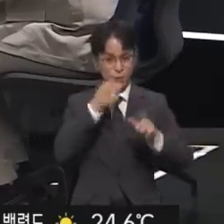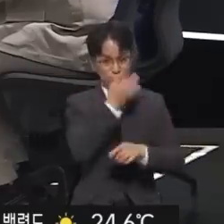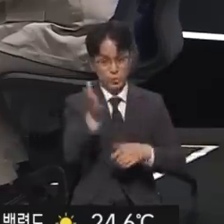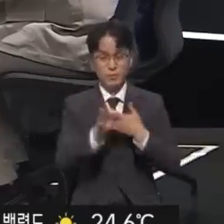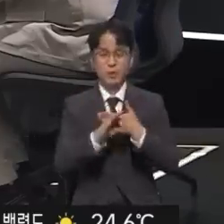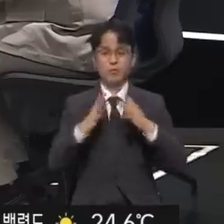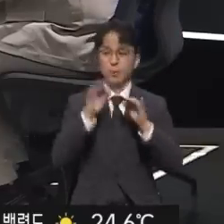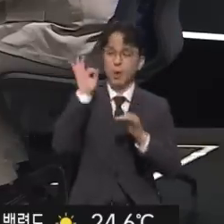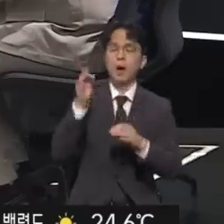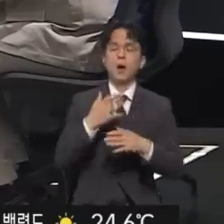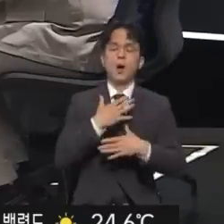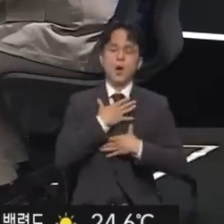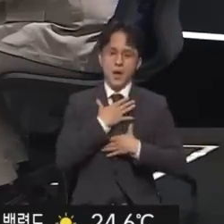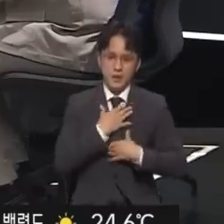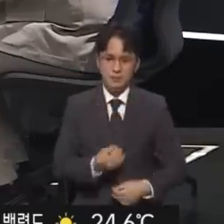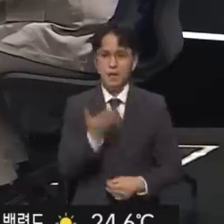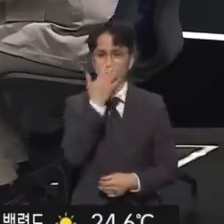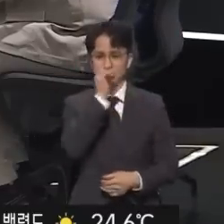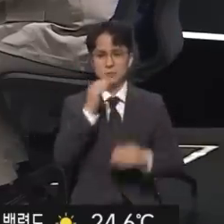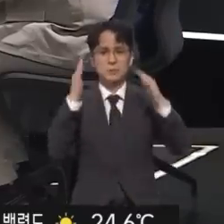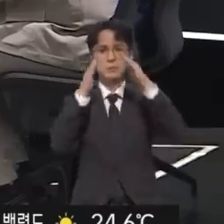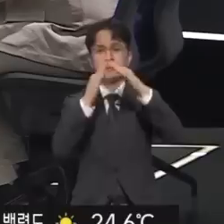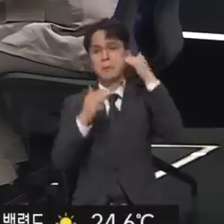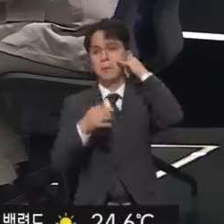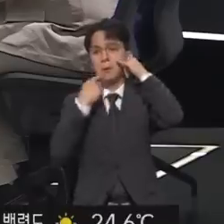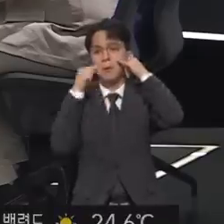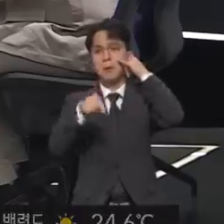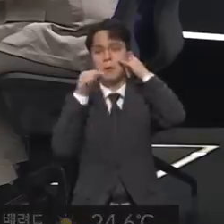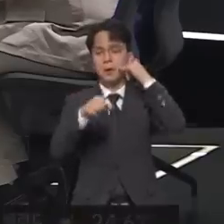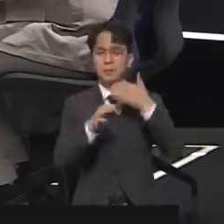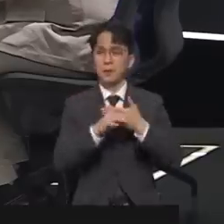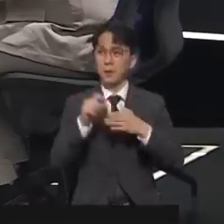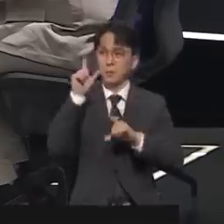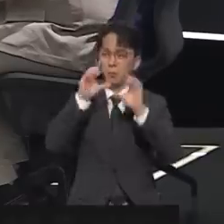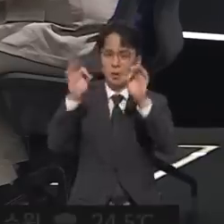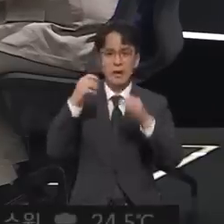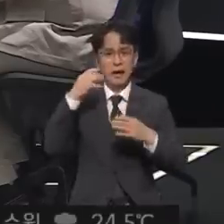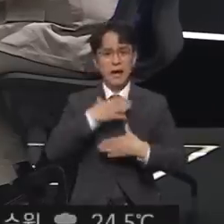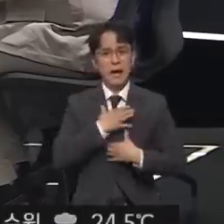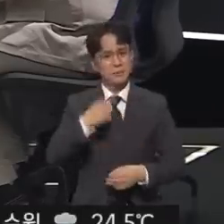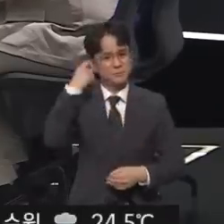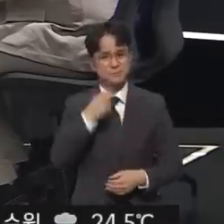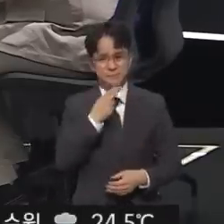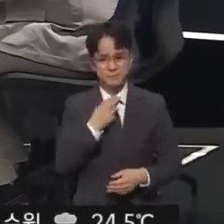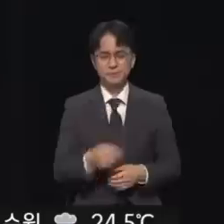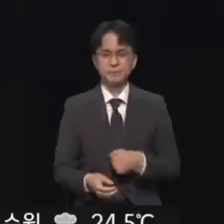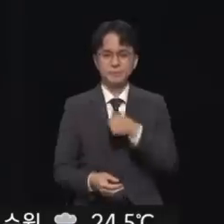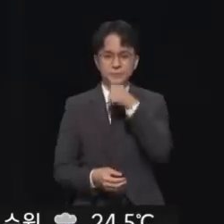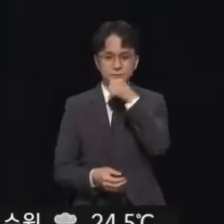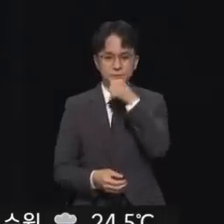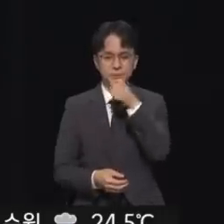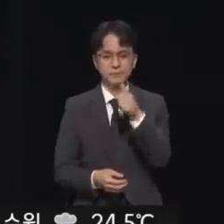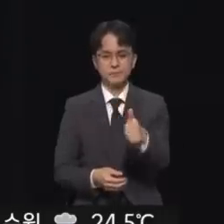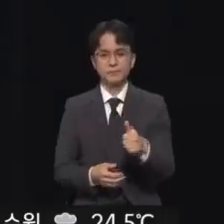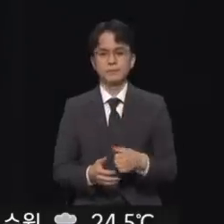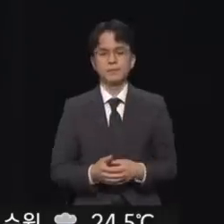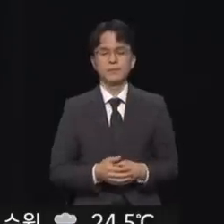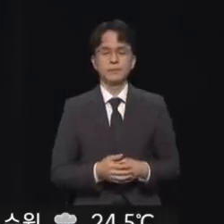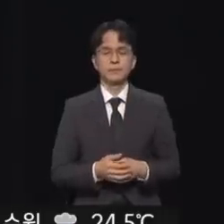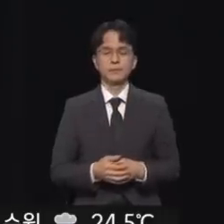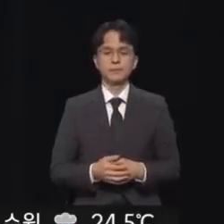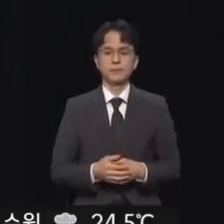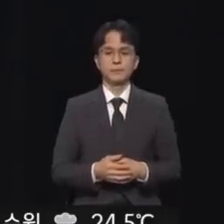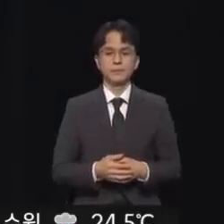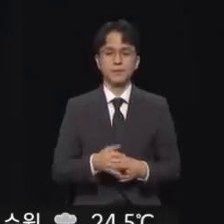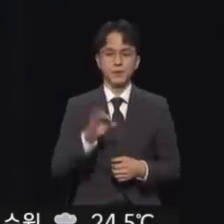대통령도 어제 그러니까 그제 퇴근할 때 보니까 이미 침수가 됐더라 상황이 좀 밑에 이렇게 엄중